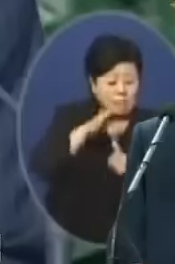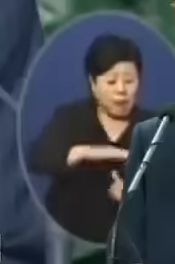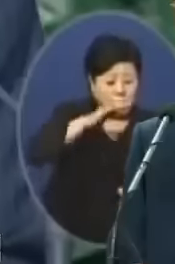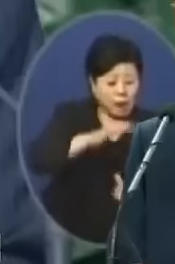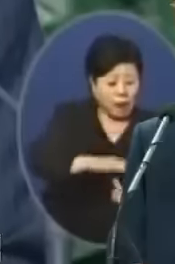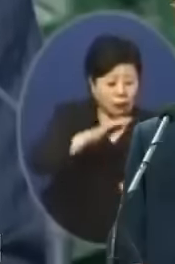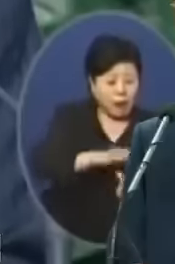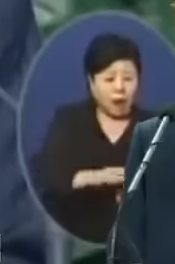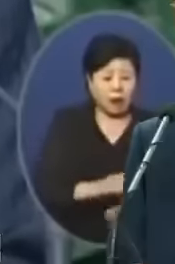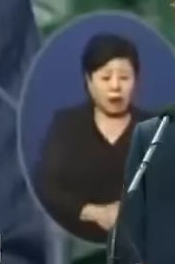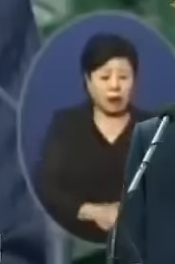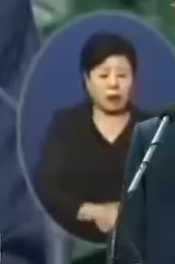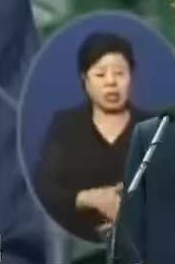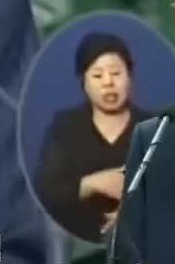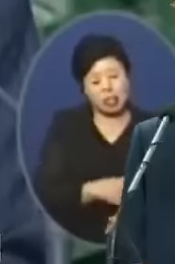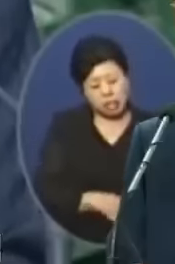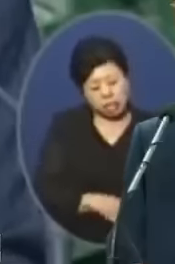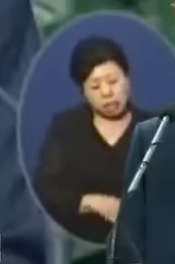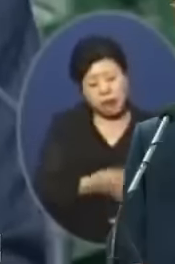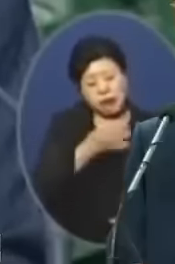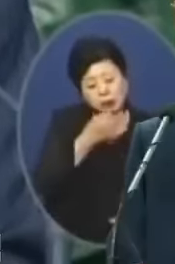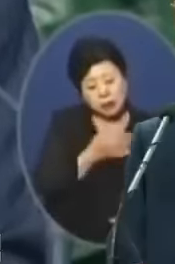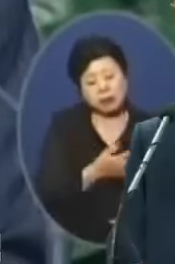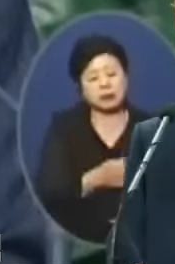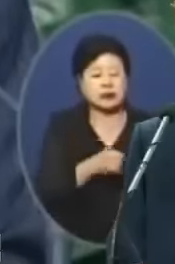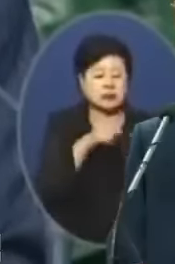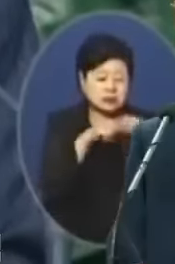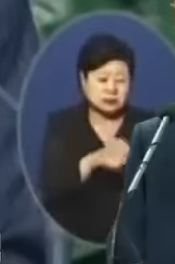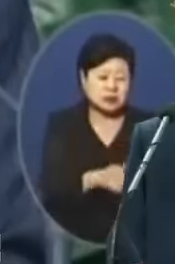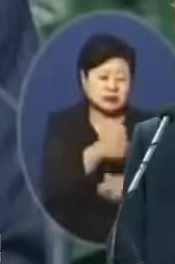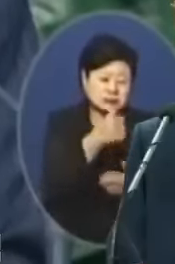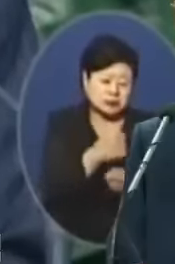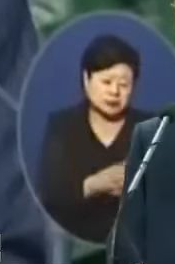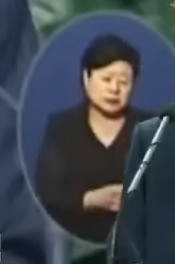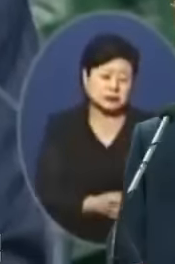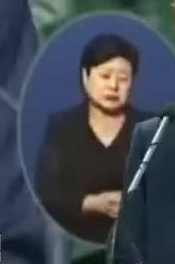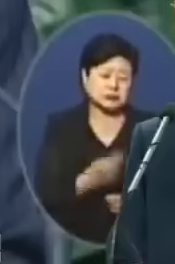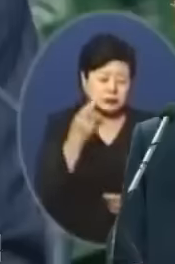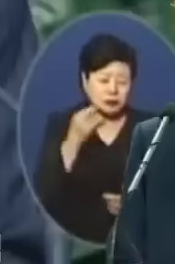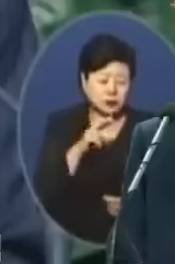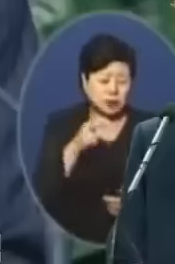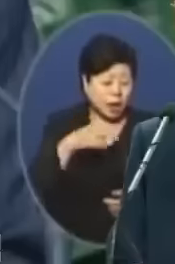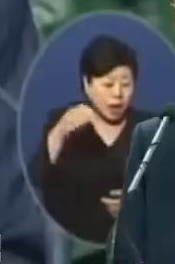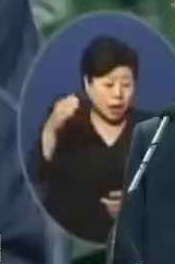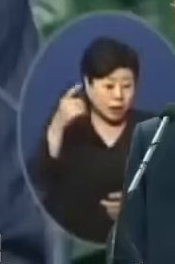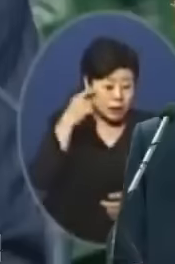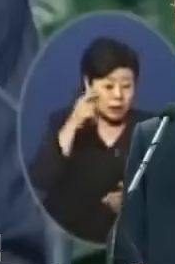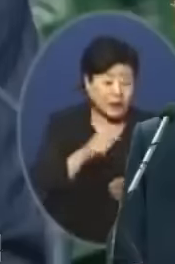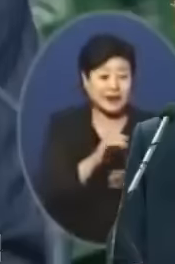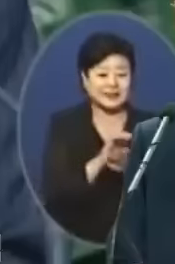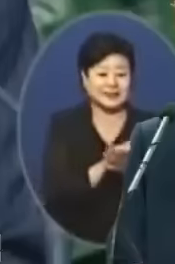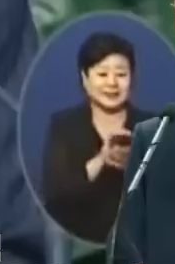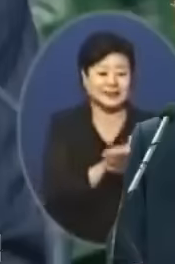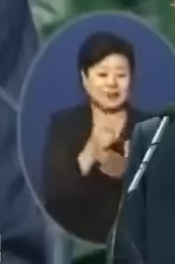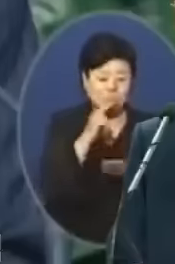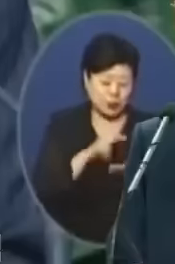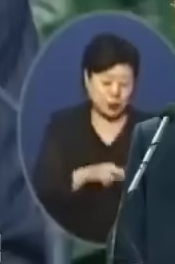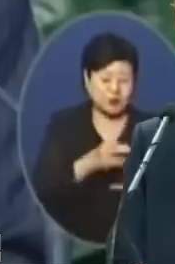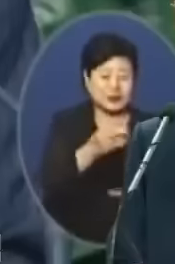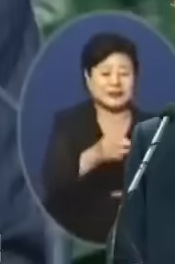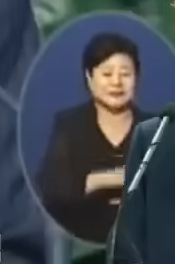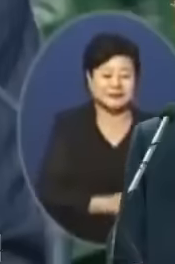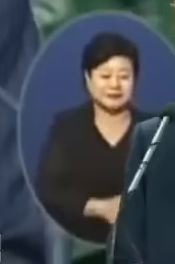마는 것입니다. 지치고 피곤하고 낙심해서 미국으로 돌아가려고 하는데 친구에게서 편지가